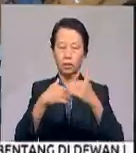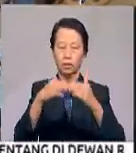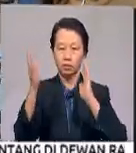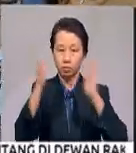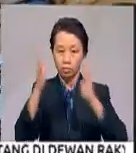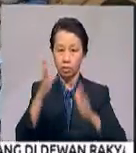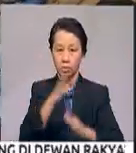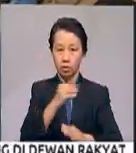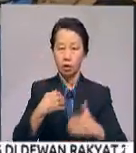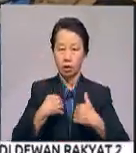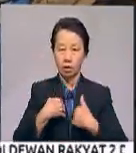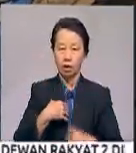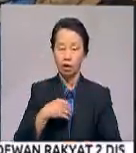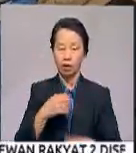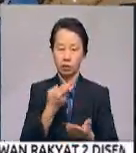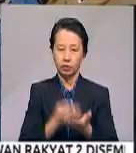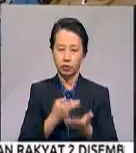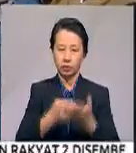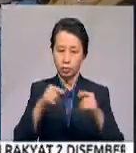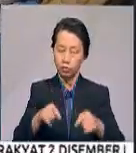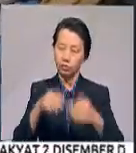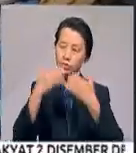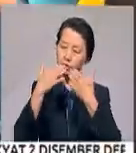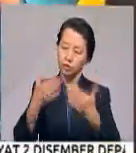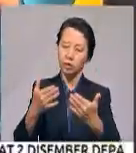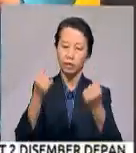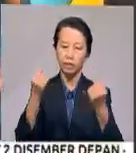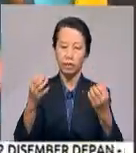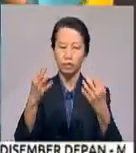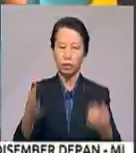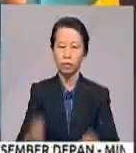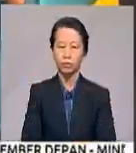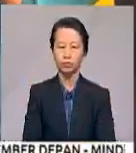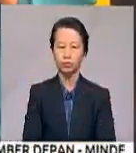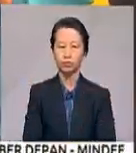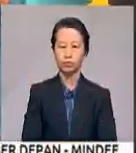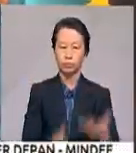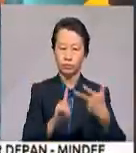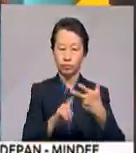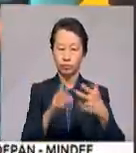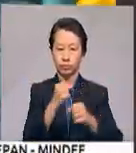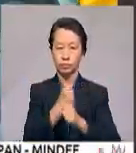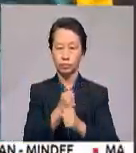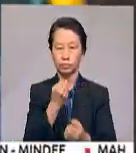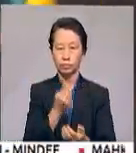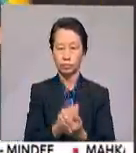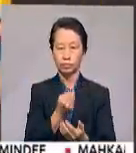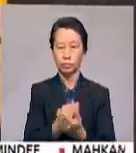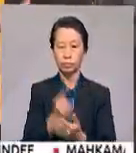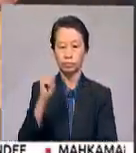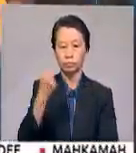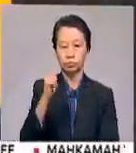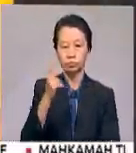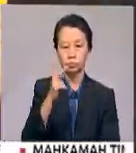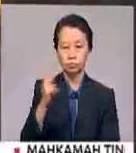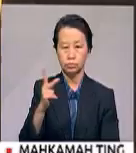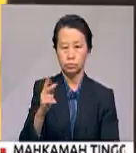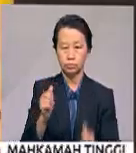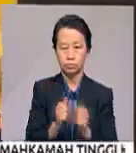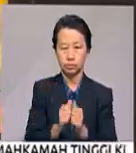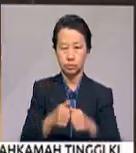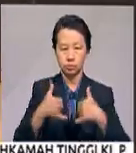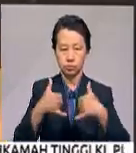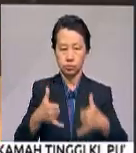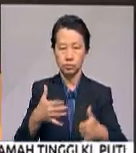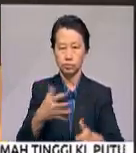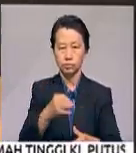kebangsaan dan ada rezeki di sini. Terima kasih banyak-banyak. Tempat ketiga yang membawa pulang wang tunai bernilai RM10,000 beserta trofi